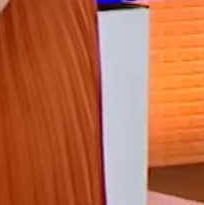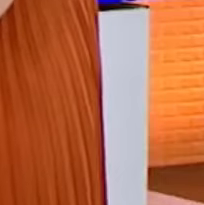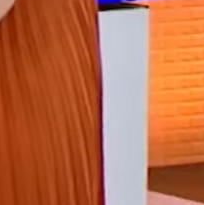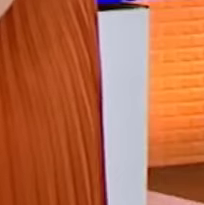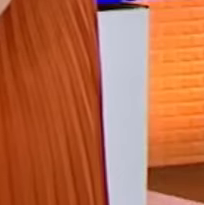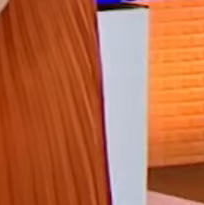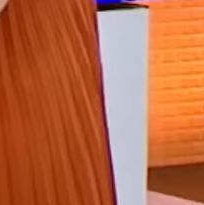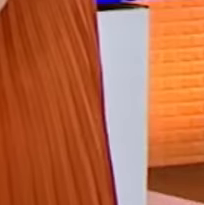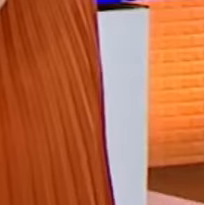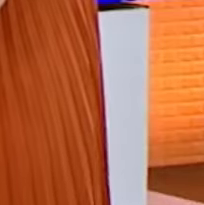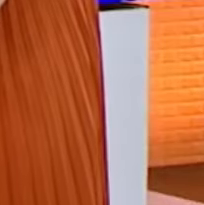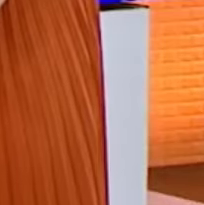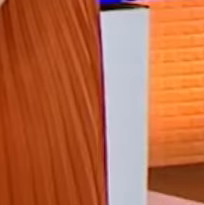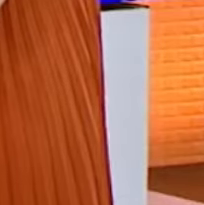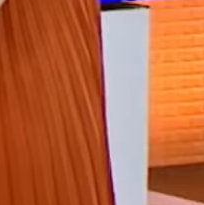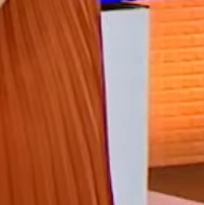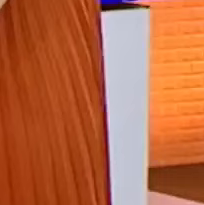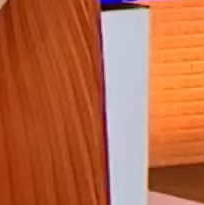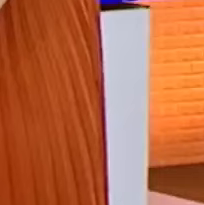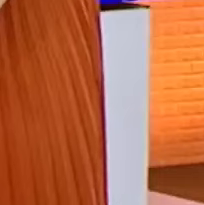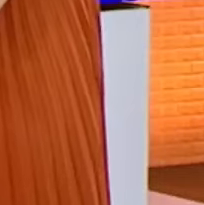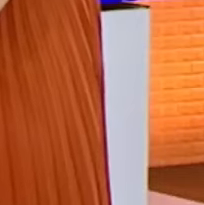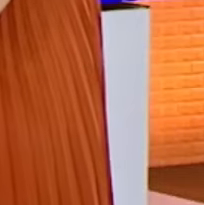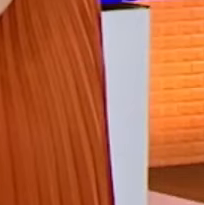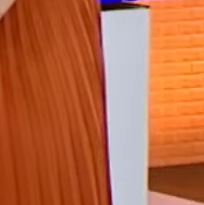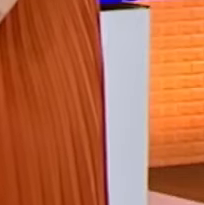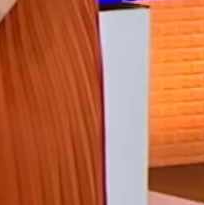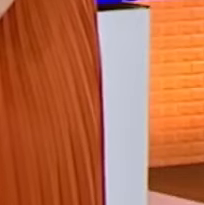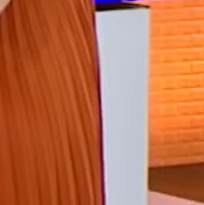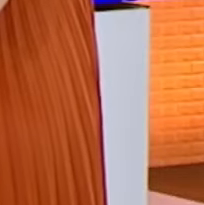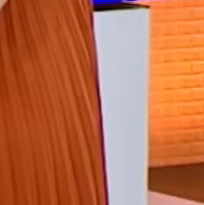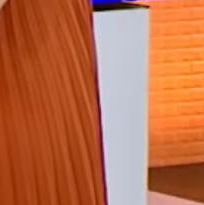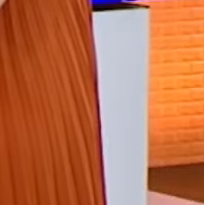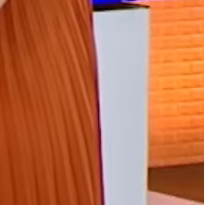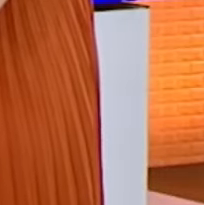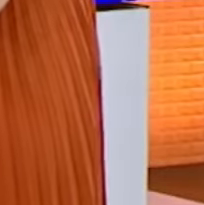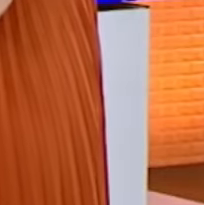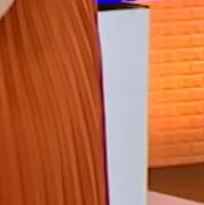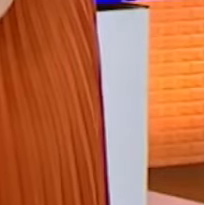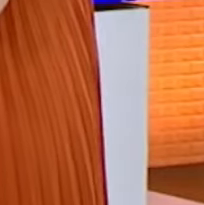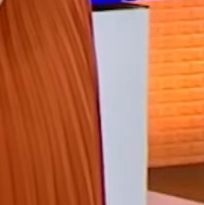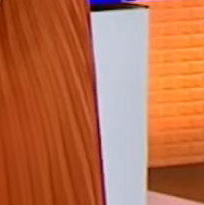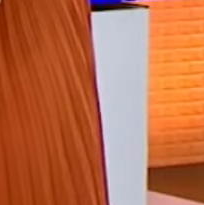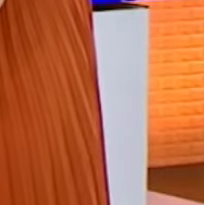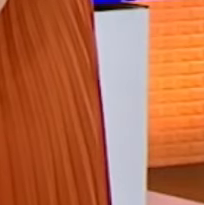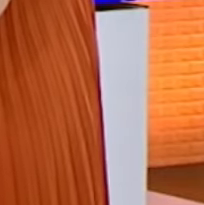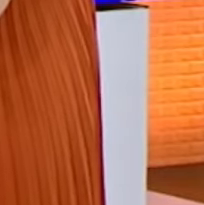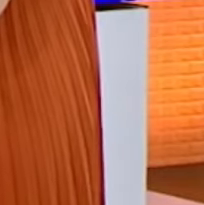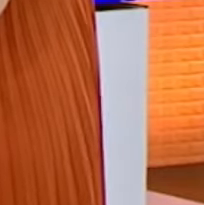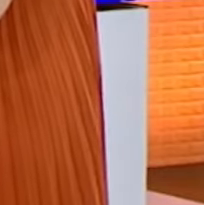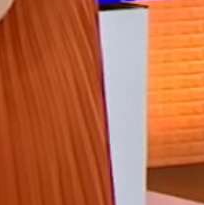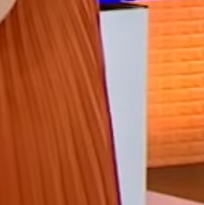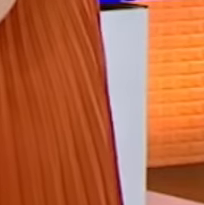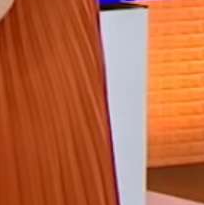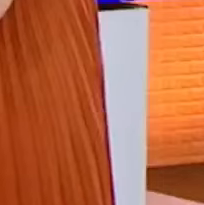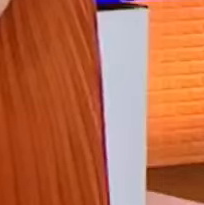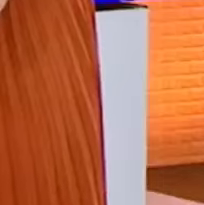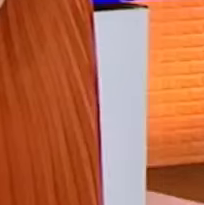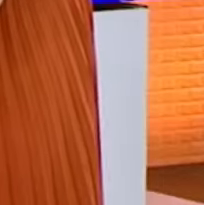Mga kapuso, para una ka sa mga balita, mag-subscribe sa GMA Integrated News sa YouTube. Sa mga kapuso abroad, subaybayan niyo